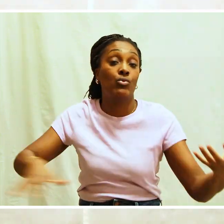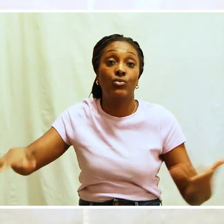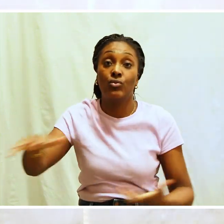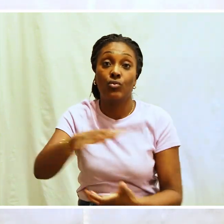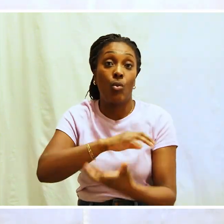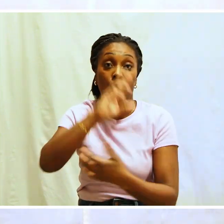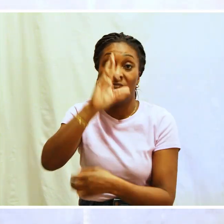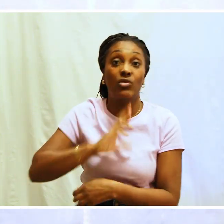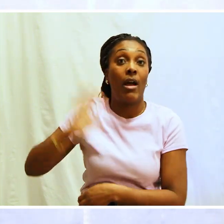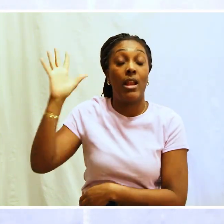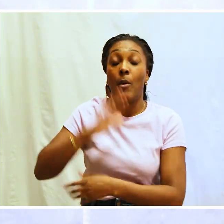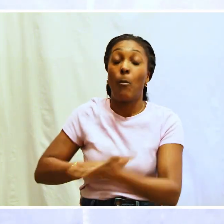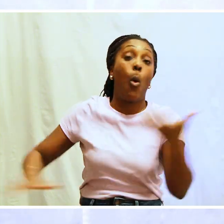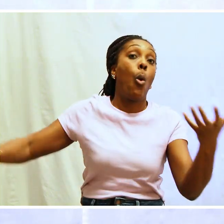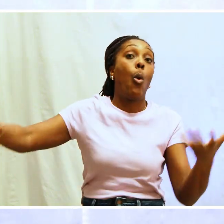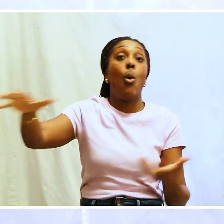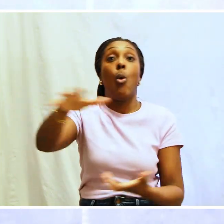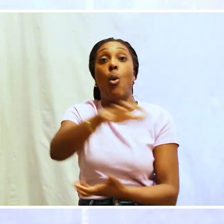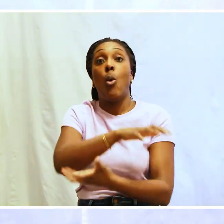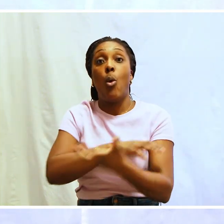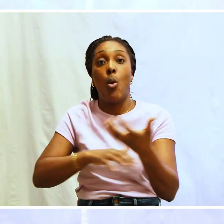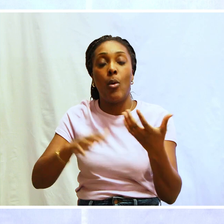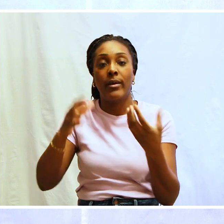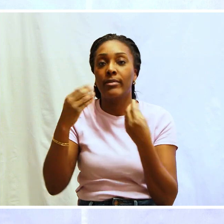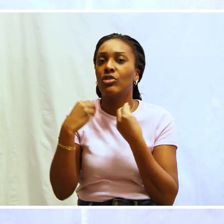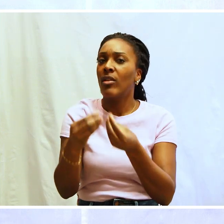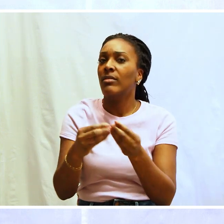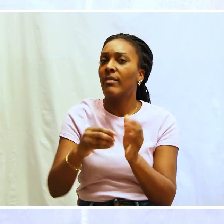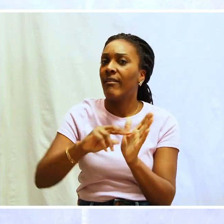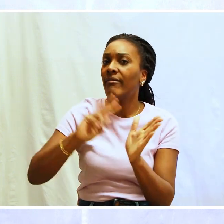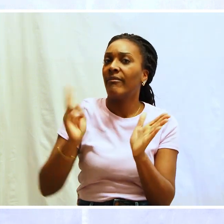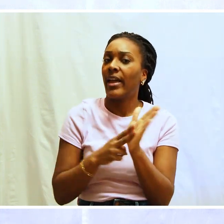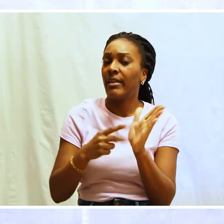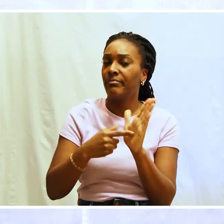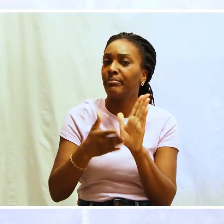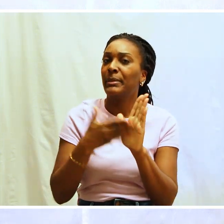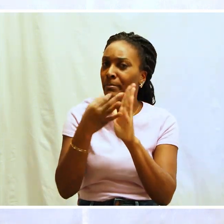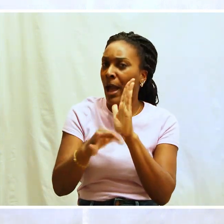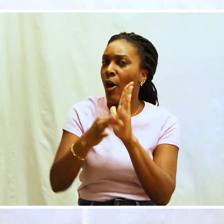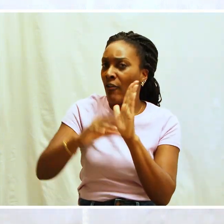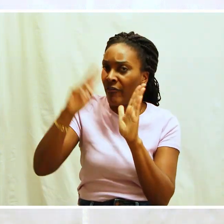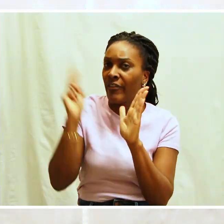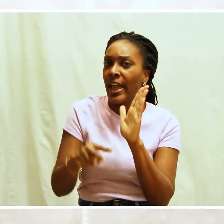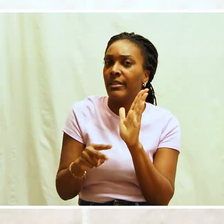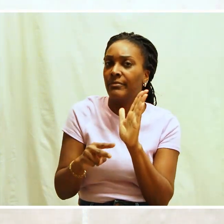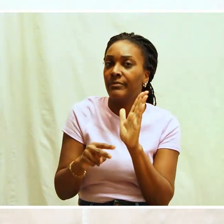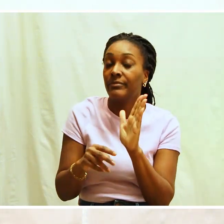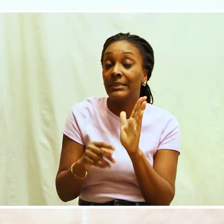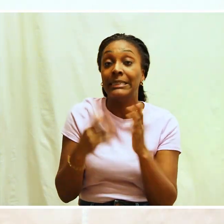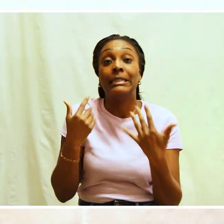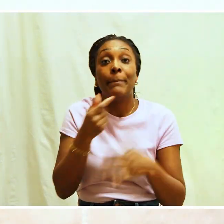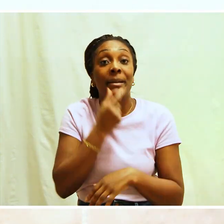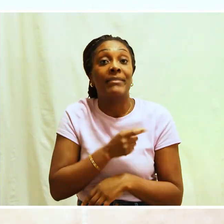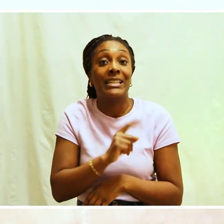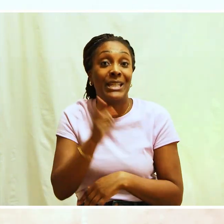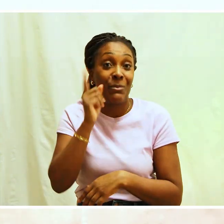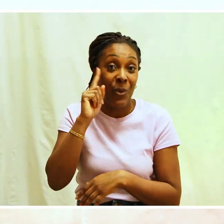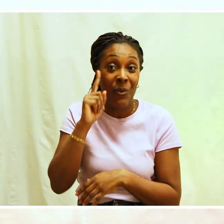milieu religieux et apporter la sainte doctrine. Ça va lui coûter cher parce qu'il va sortir du